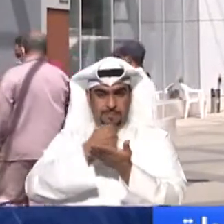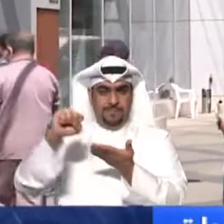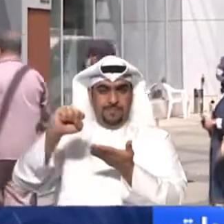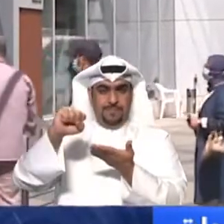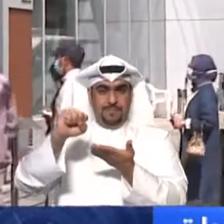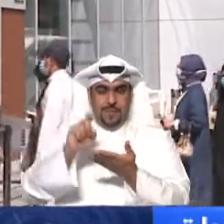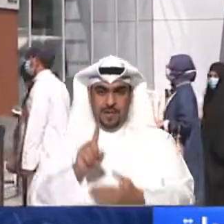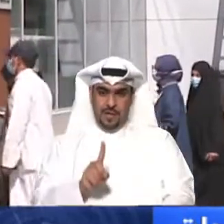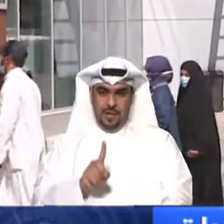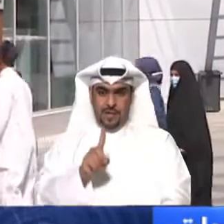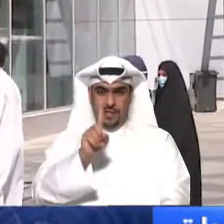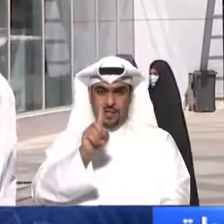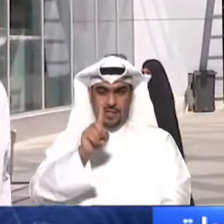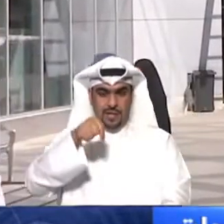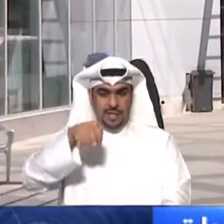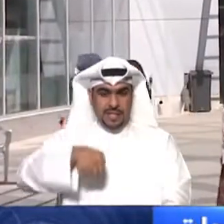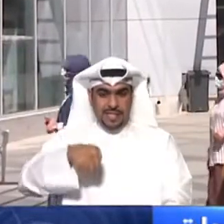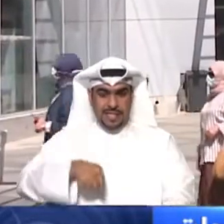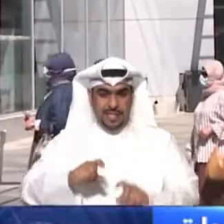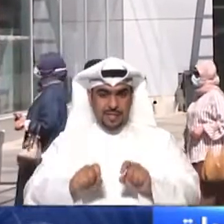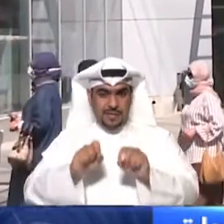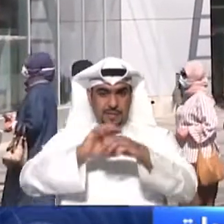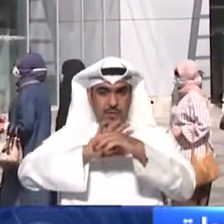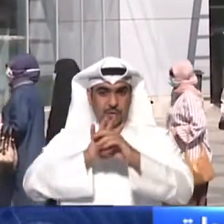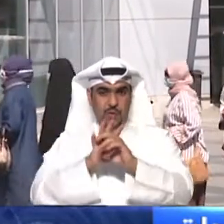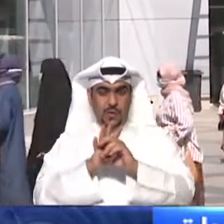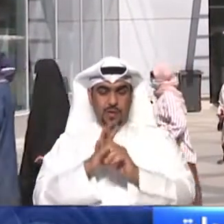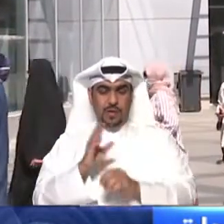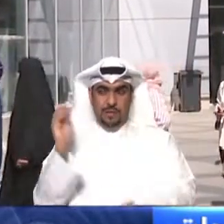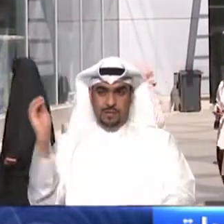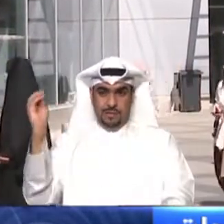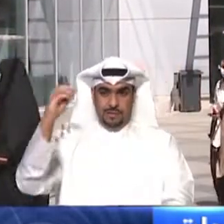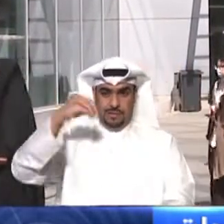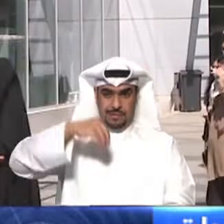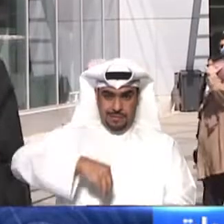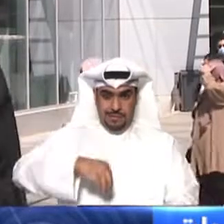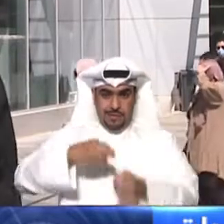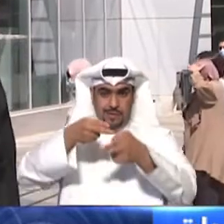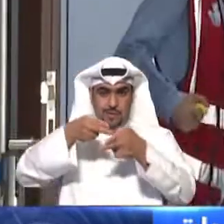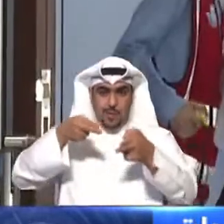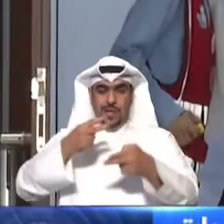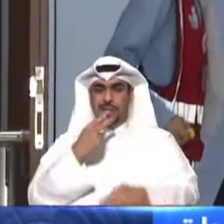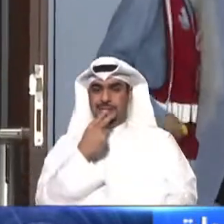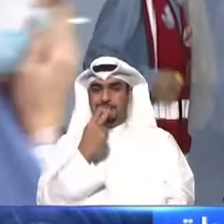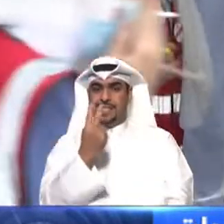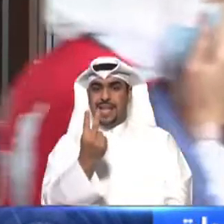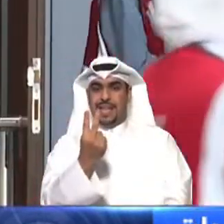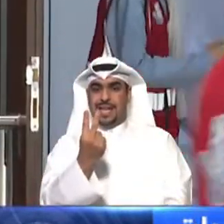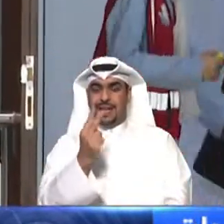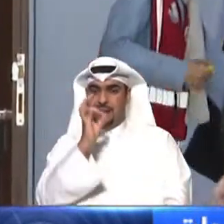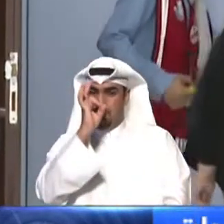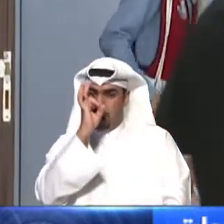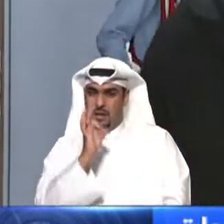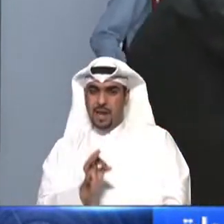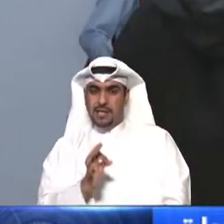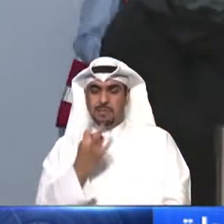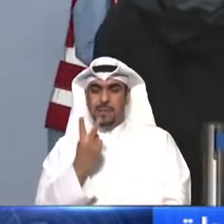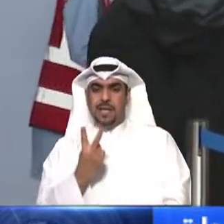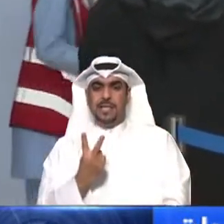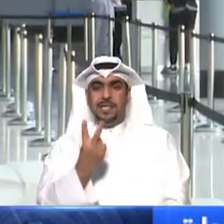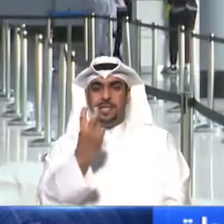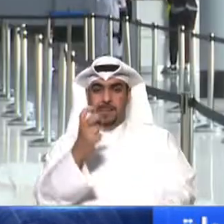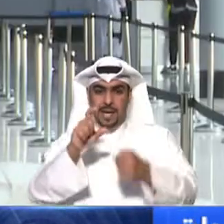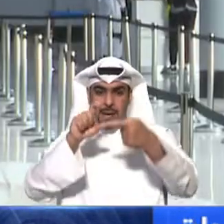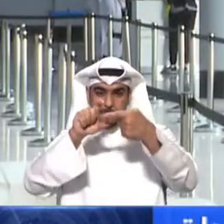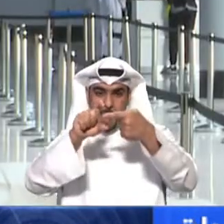بعد كم شهر، فإحنا محتاجين أن نكمل بالتطعيم لما نغطي أقل ما فيها 70% من الشعب، وإن شاء الله بإذن